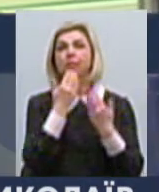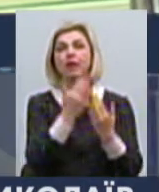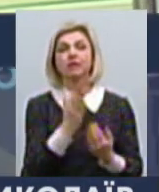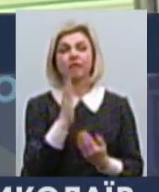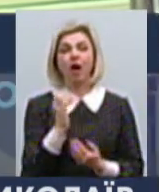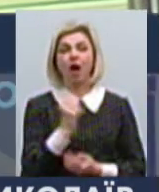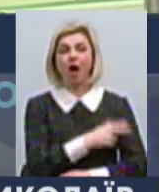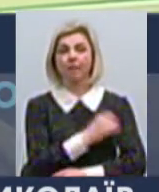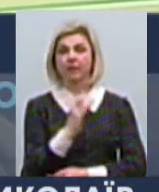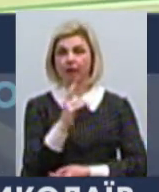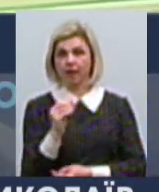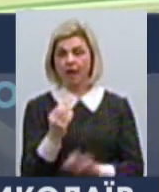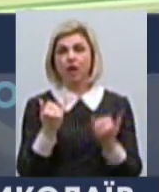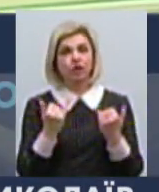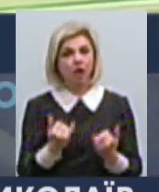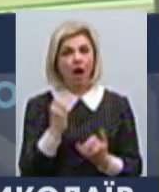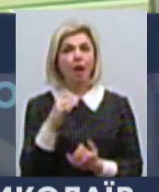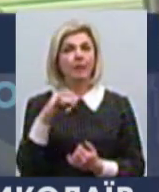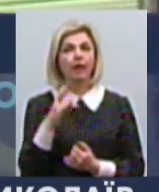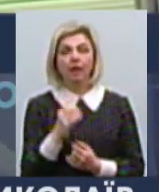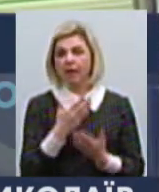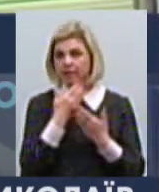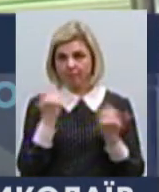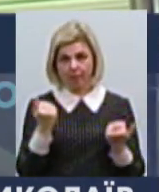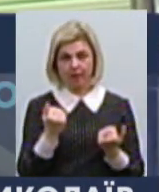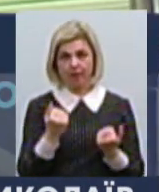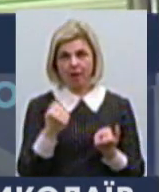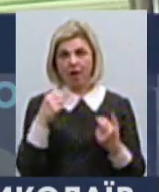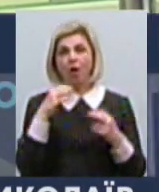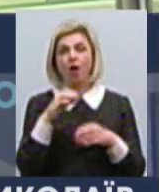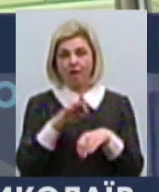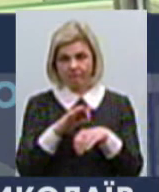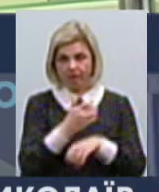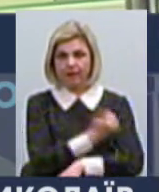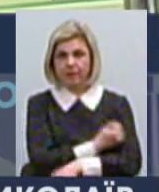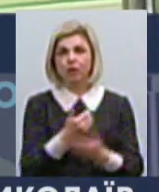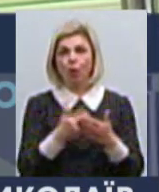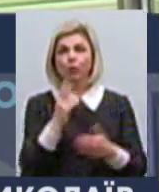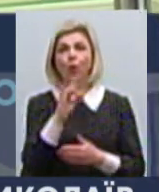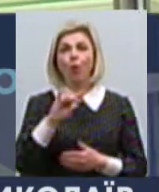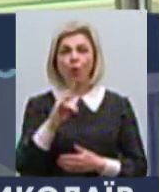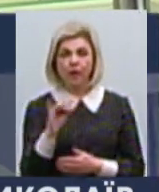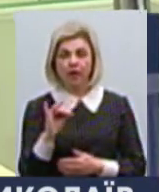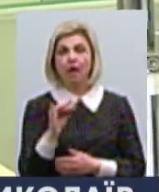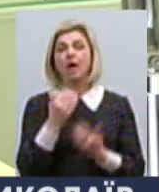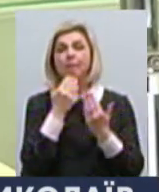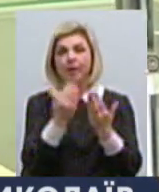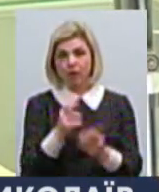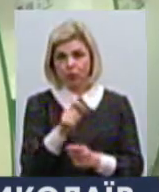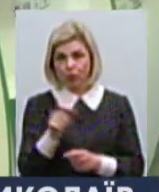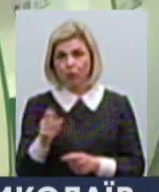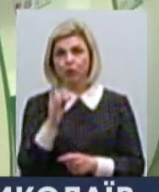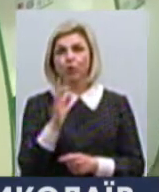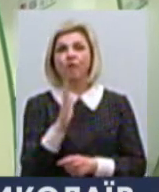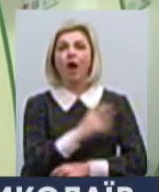На даний час у нас немає вакцини від кори, на дистриб'юторах немає. Да, питає нас населення, ну в аптечній сіті